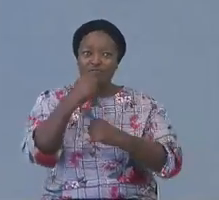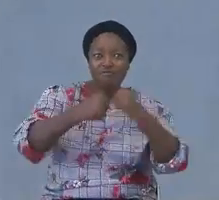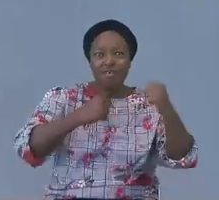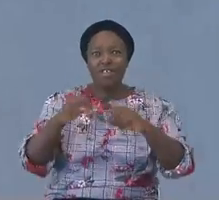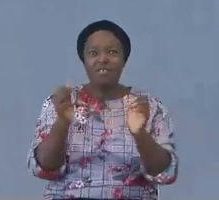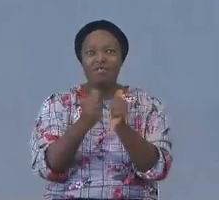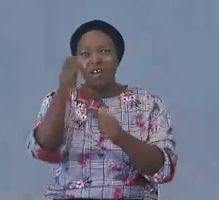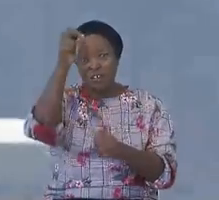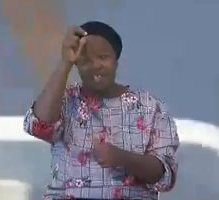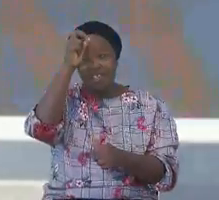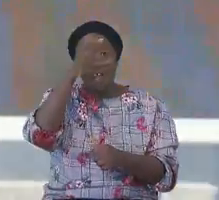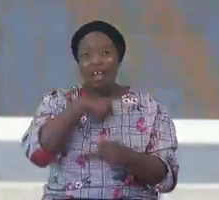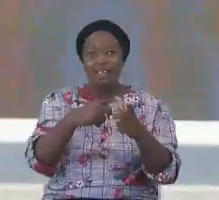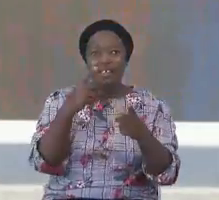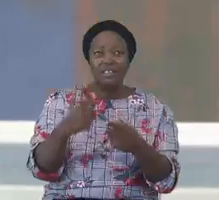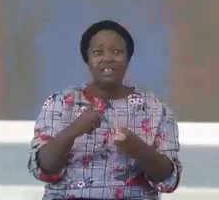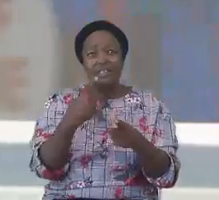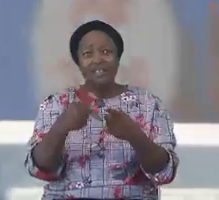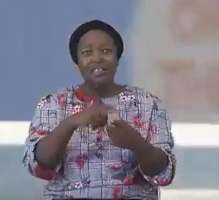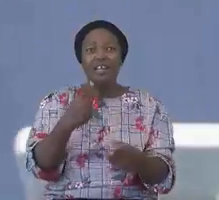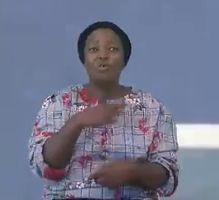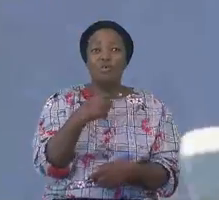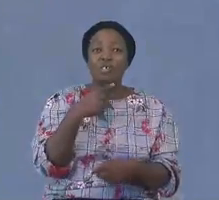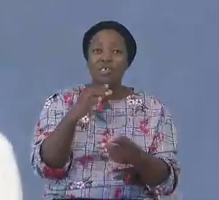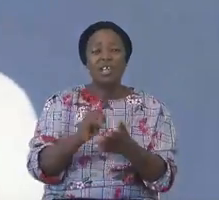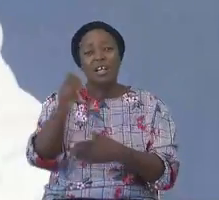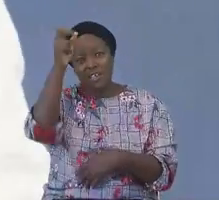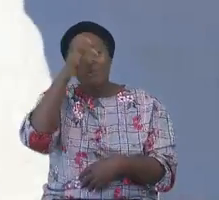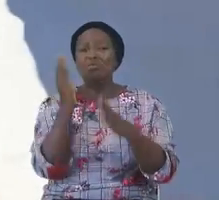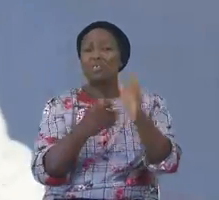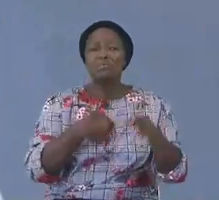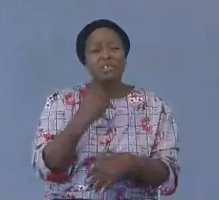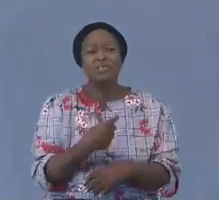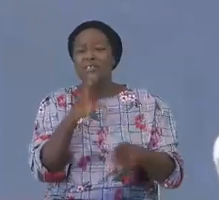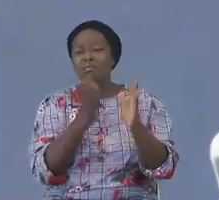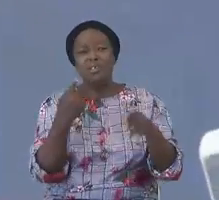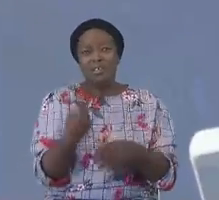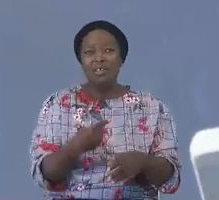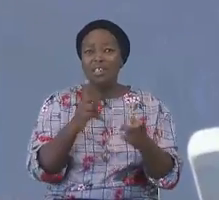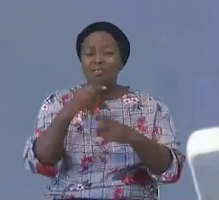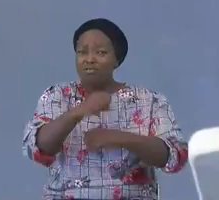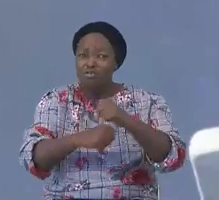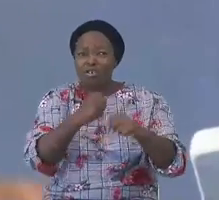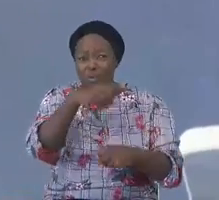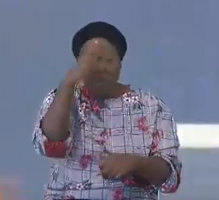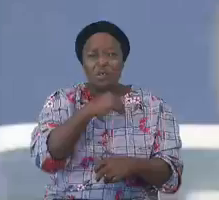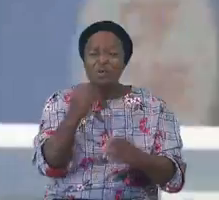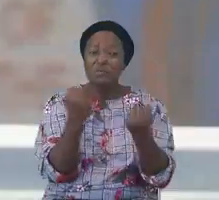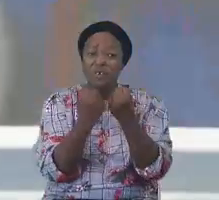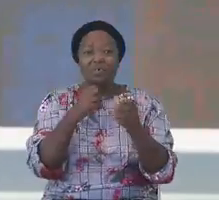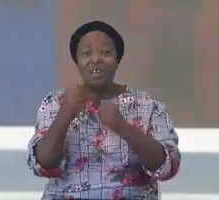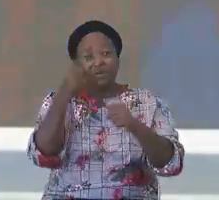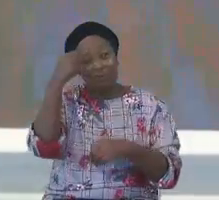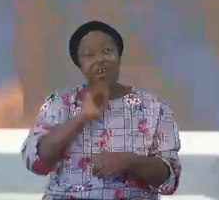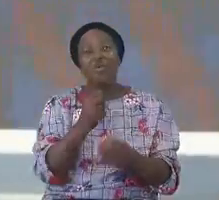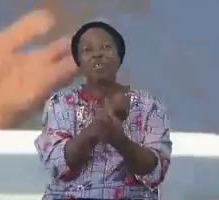Et ensuite, il était en enfer. Il s'est bagarré là-bas avec Satan. Et maintenant, et Satan dit, laisse-moi, Satan, laisse-moi,